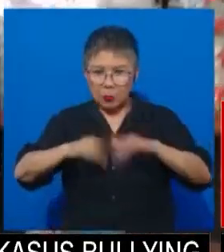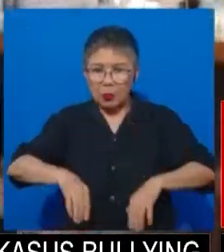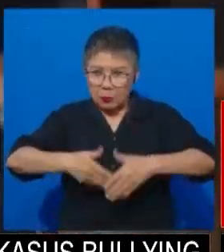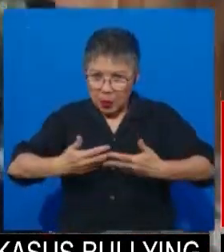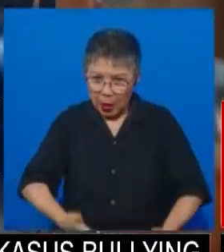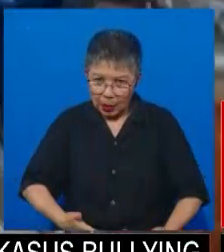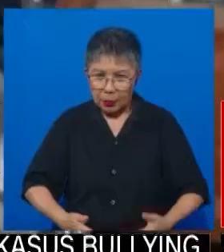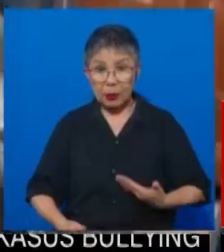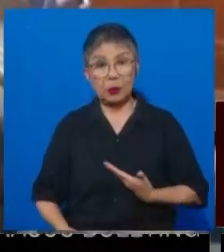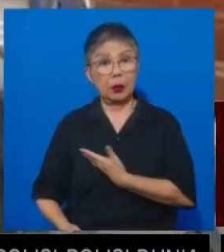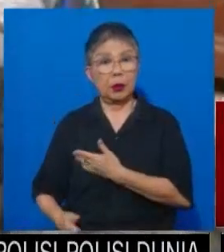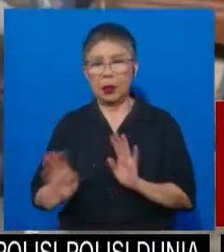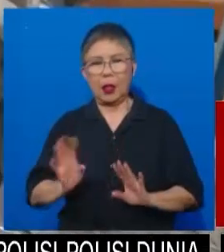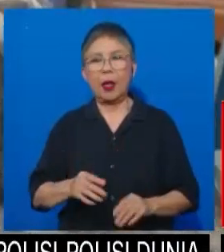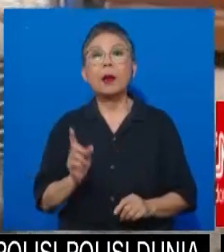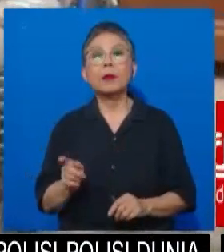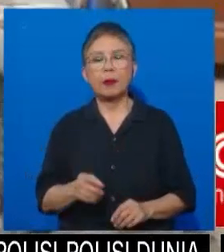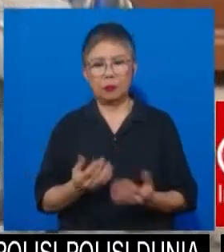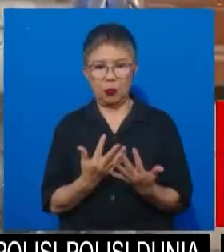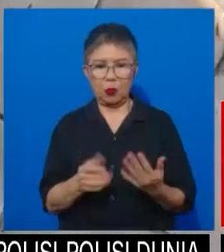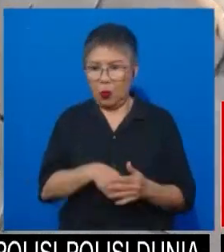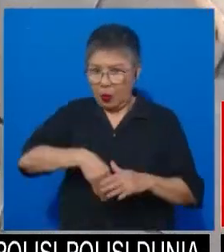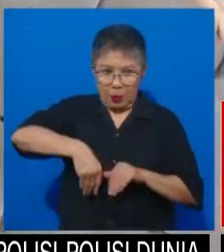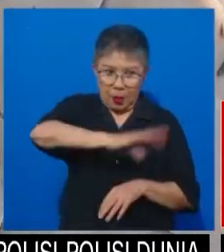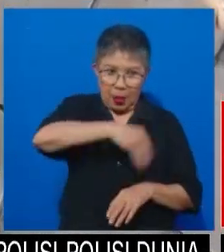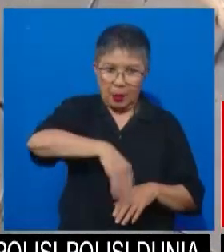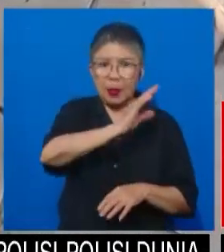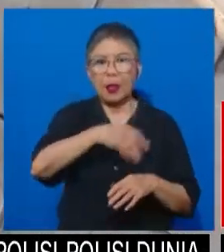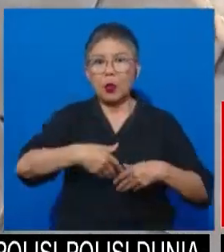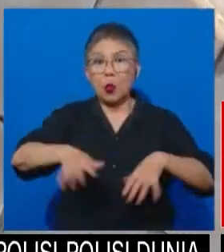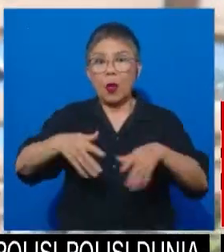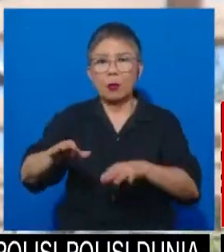musibah ini karena warga berhamburan keluar rumah sebelum kejadian.